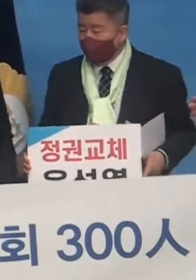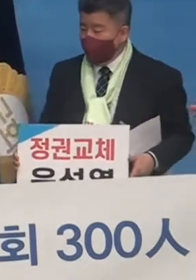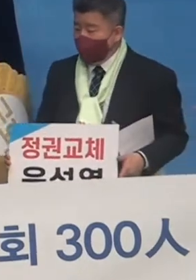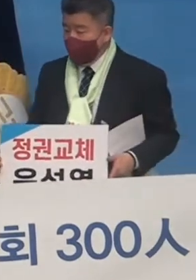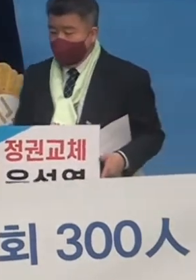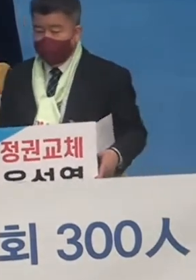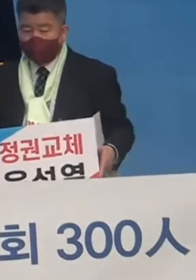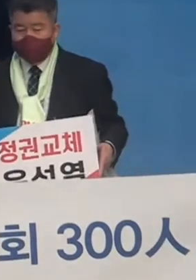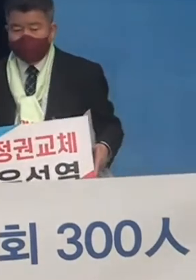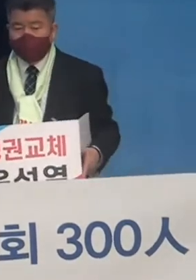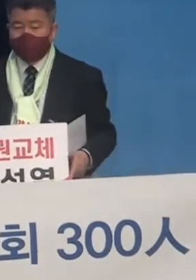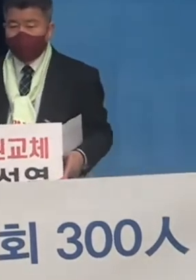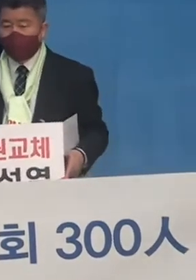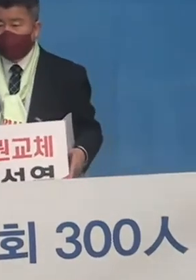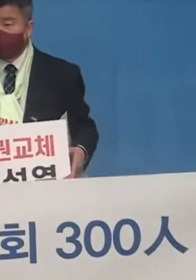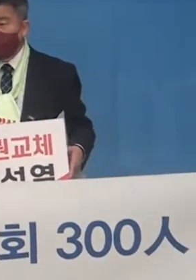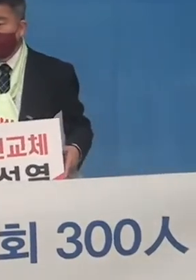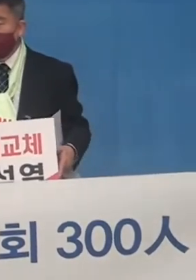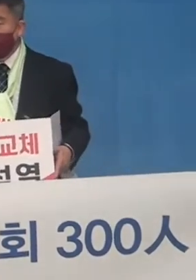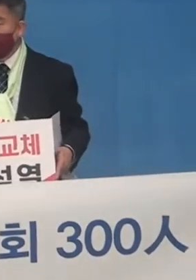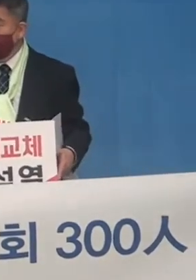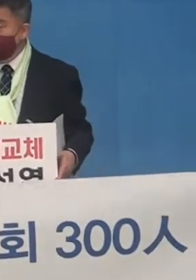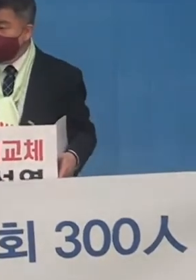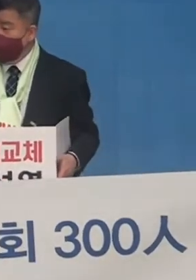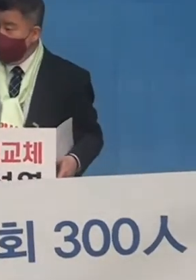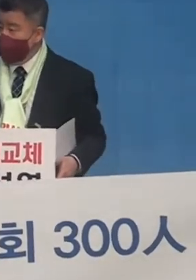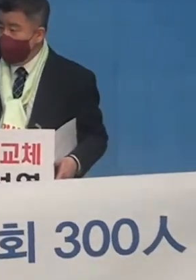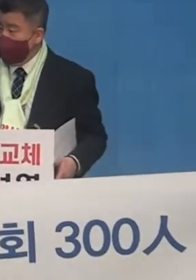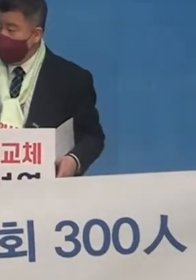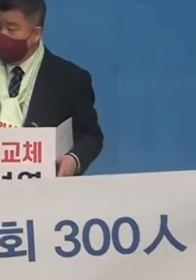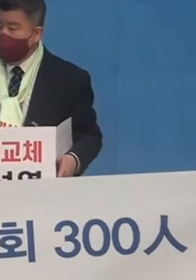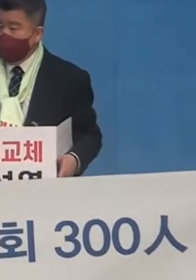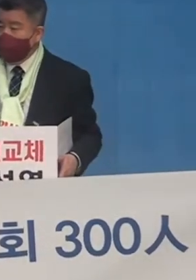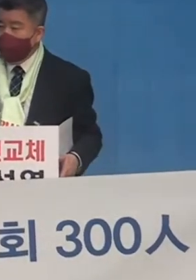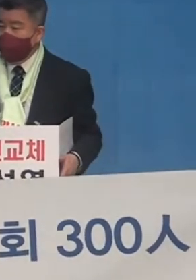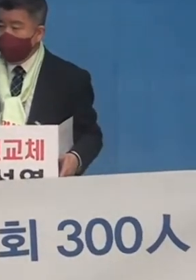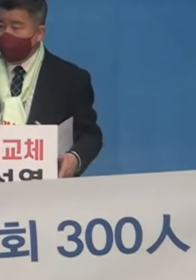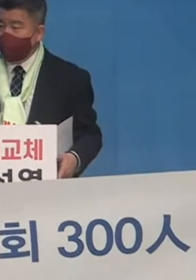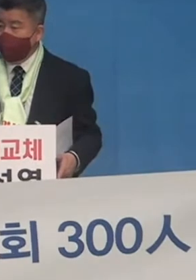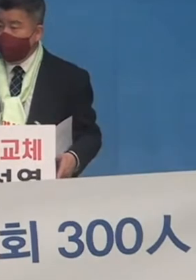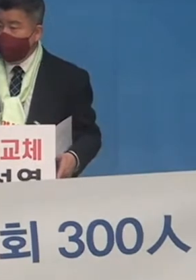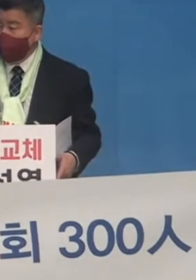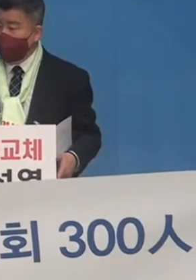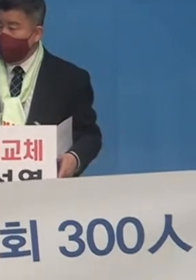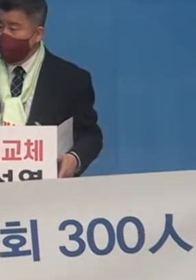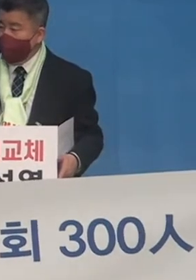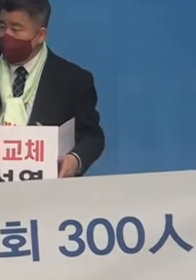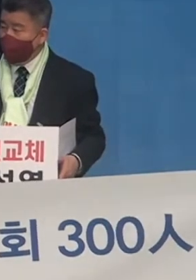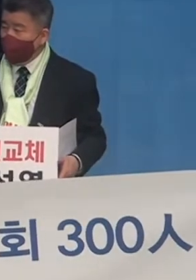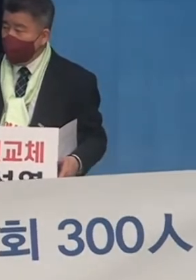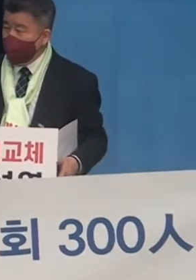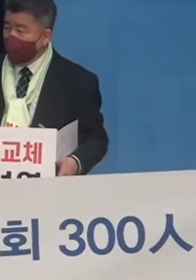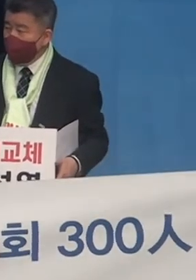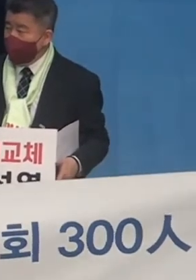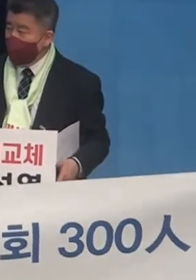여기 앞쪽에 윤웅수 의원님, 이경희 의원님, 이용 의원님 같이 앞쪽에 최근에